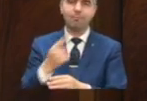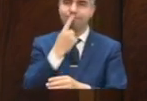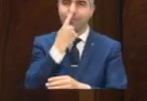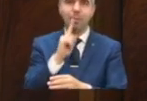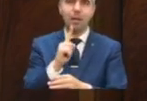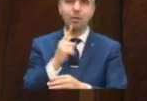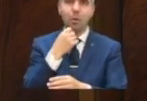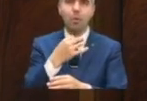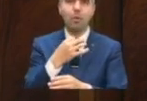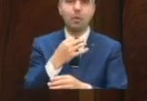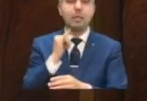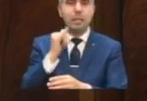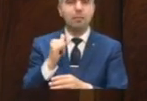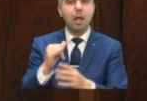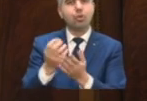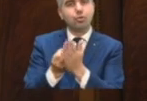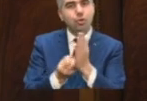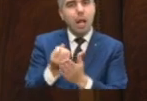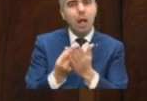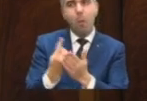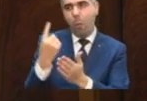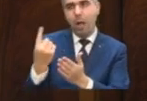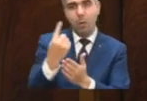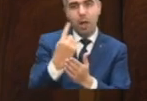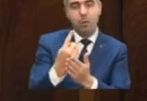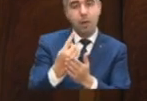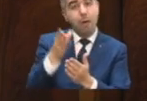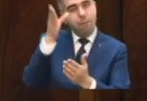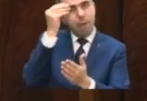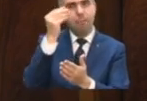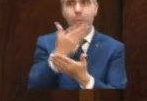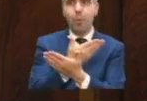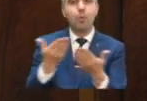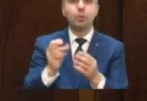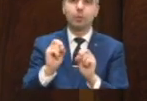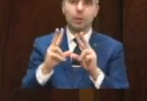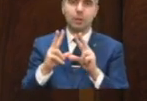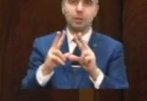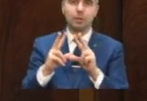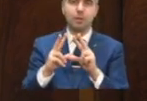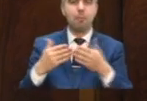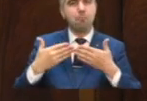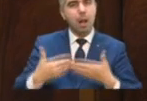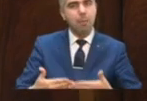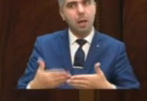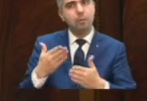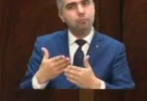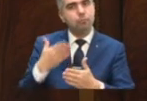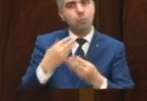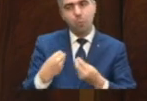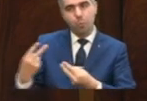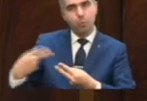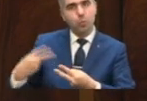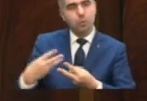زعما قدره باش نفسر اي واحد اللي بغى يفهم بلادو راه عارف كيف يفهمها. مرحبا، اجي نمشيو معكم، راه